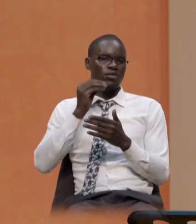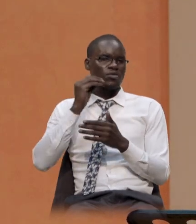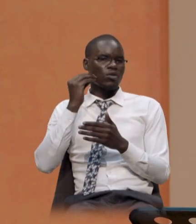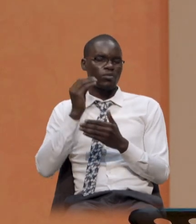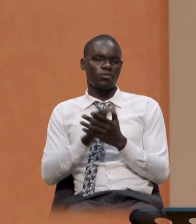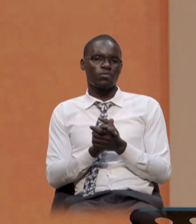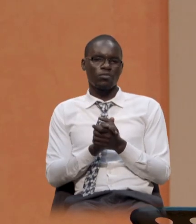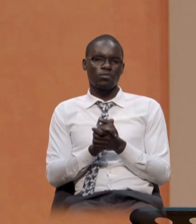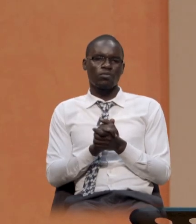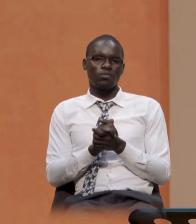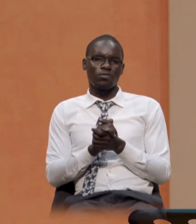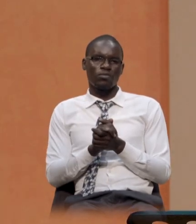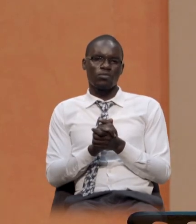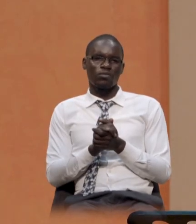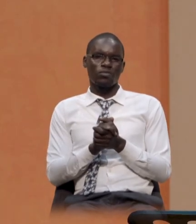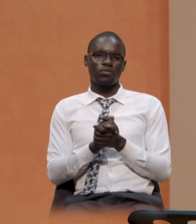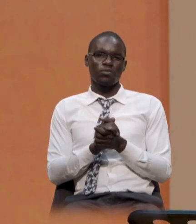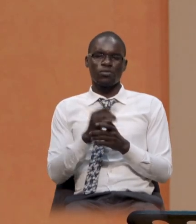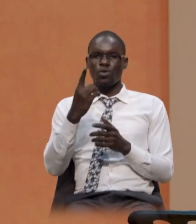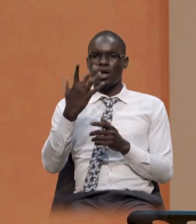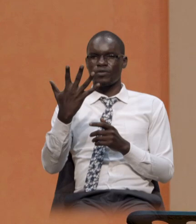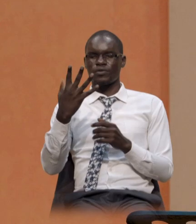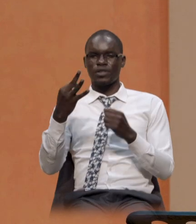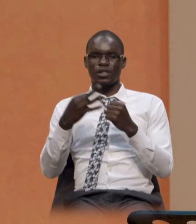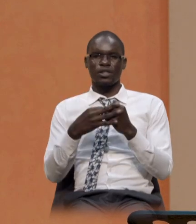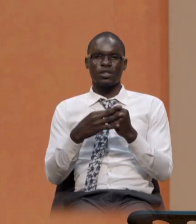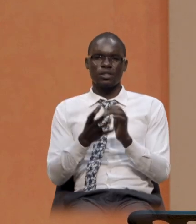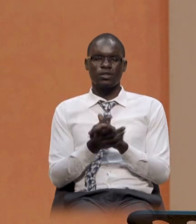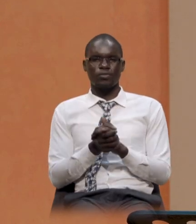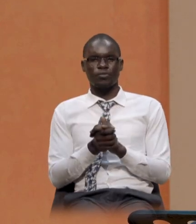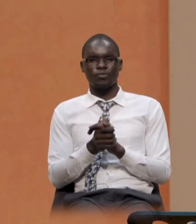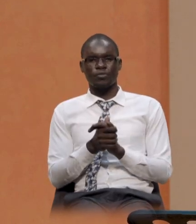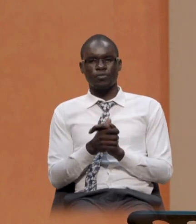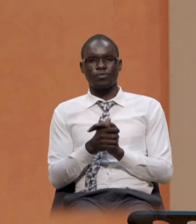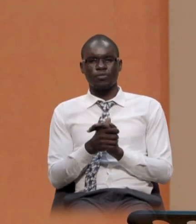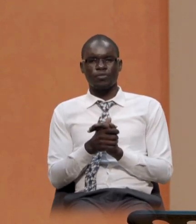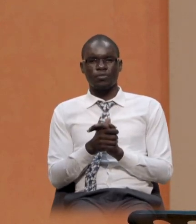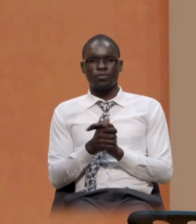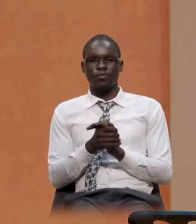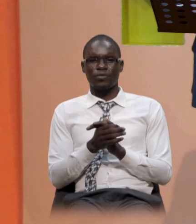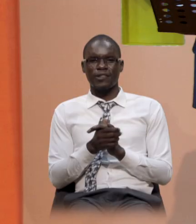vyetu vya nyimbo, ni nyimbo nambari 158, umwendo gani huu nyumbani.